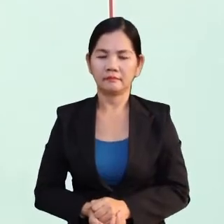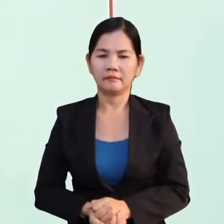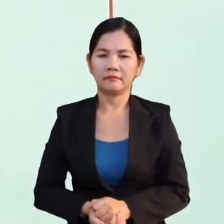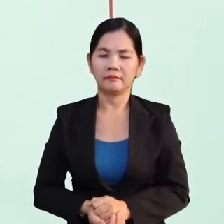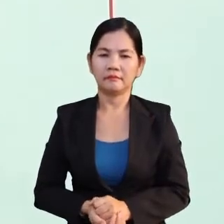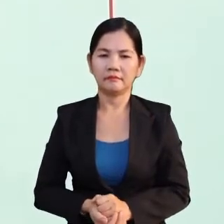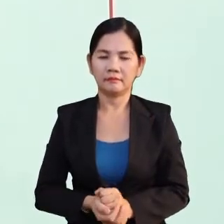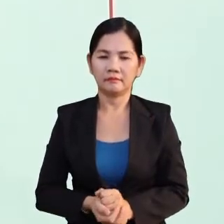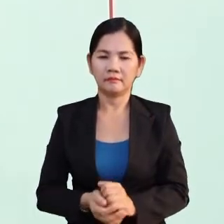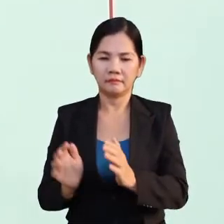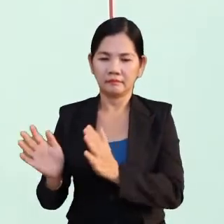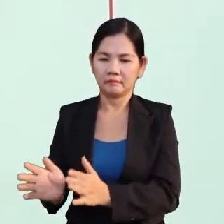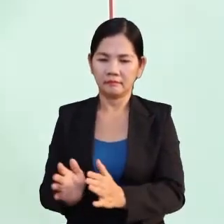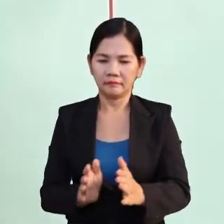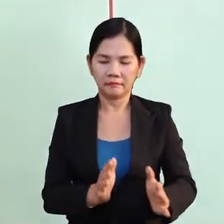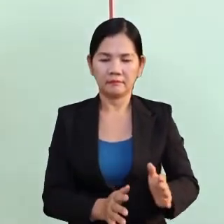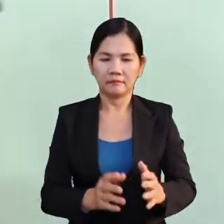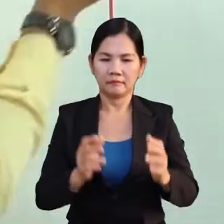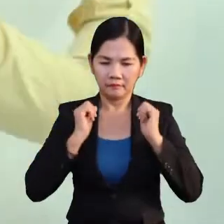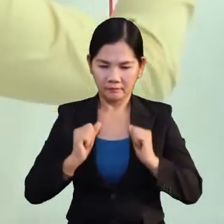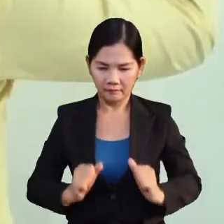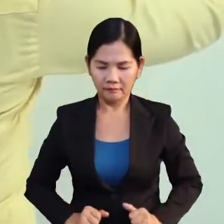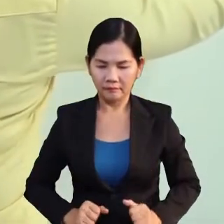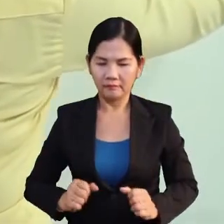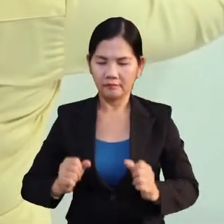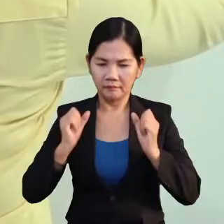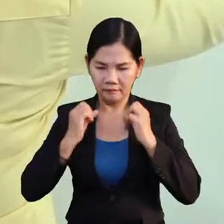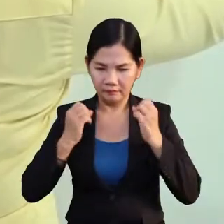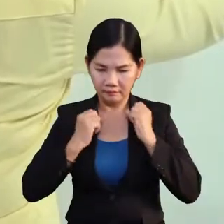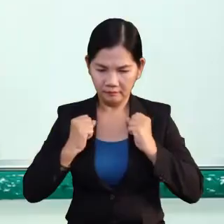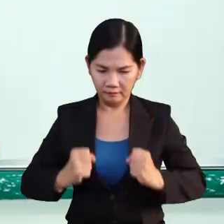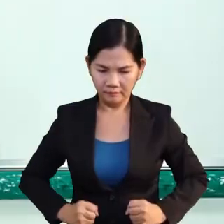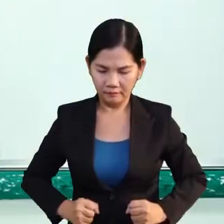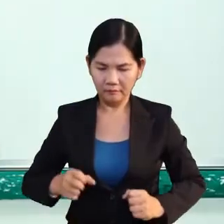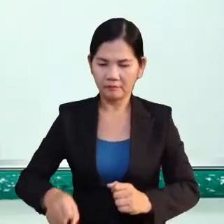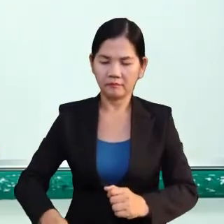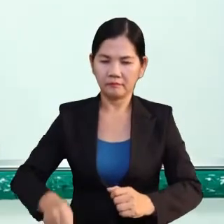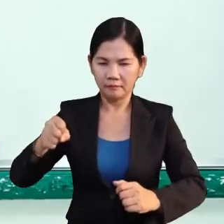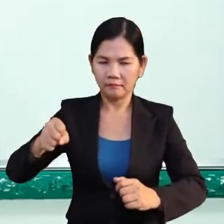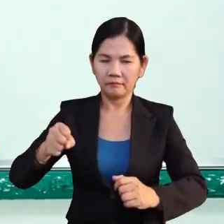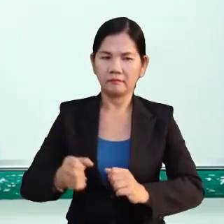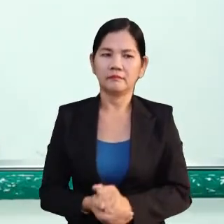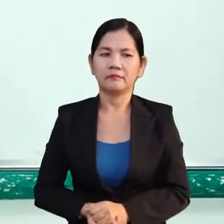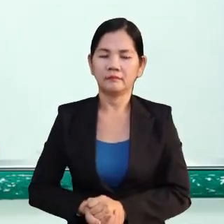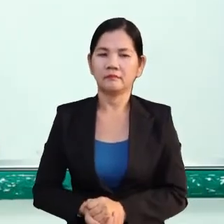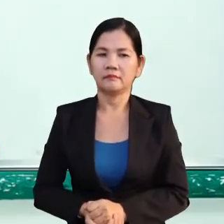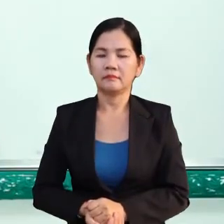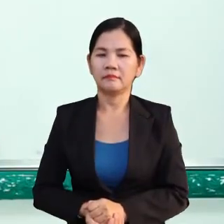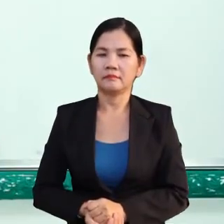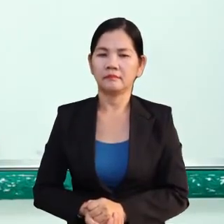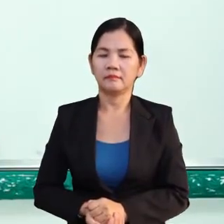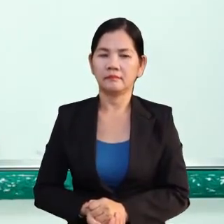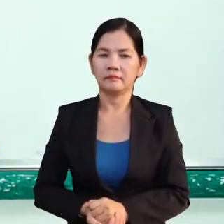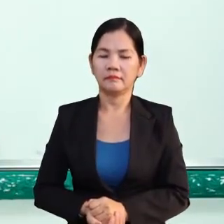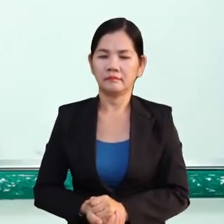កូនរៀបចំកាតាបកូនណោះចាអញ្ចឹងអ្នកគ្រូសរសេរដាក់លើកដាក់ខៀ